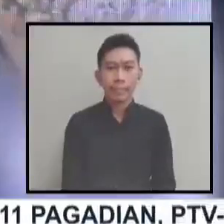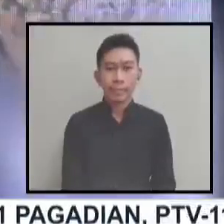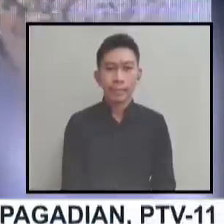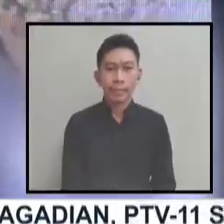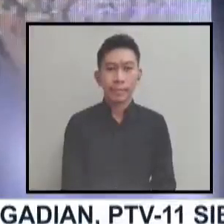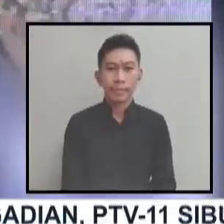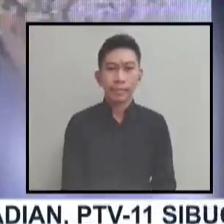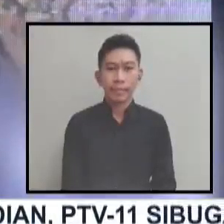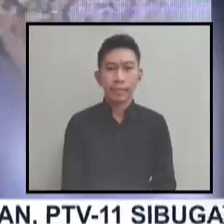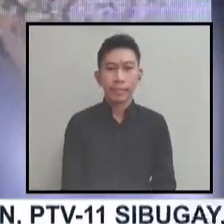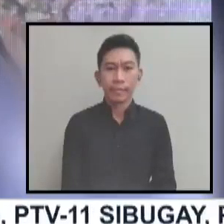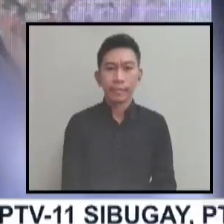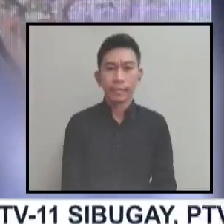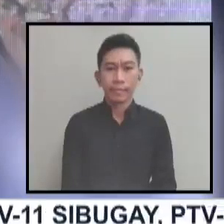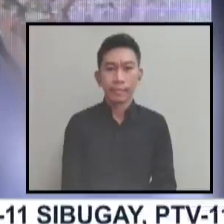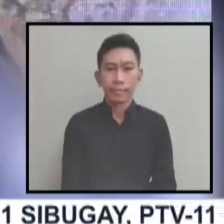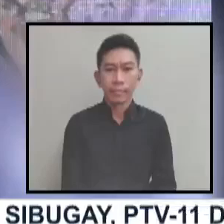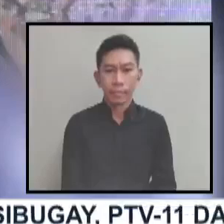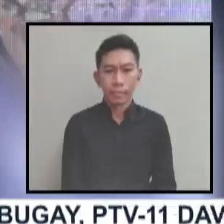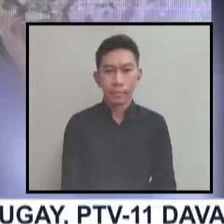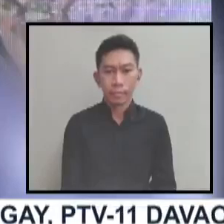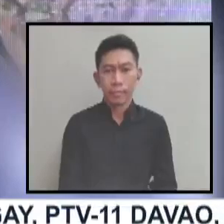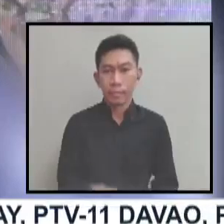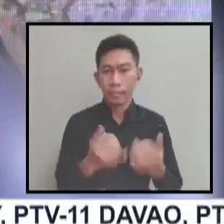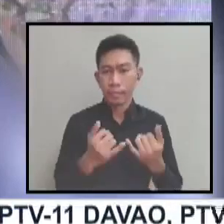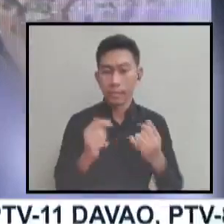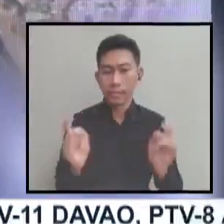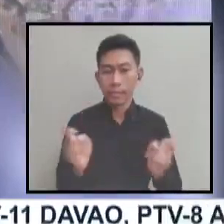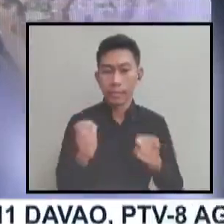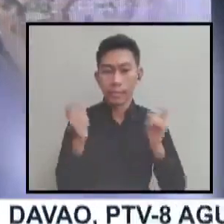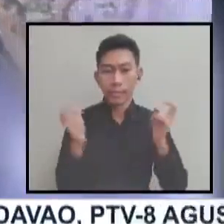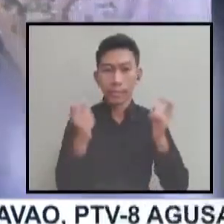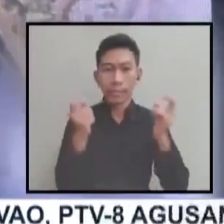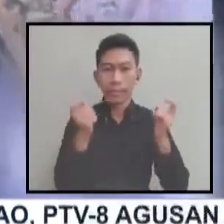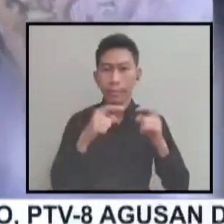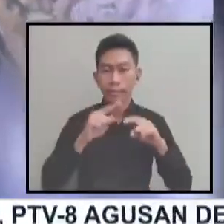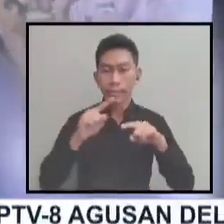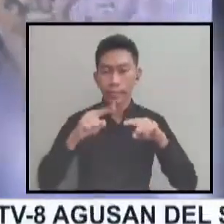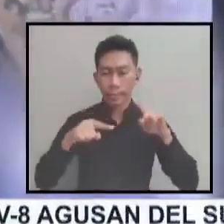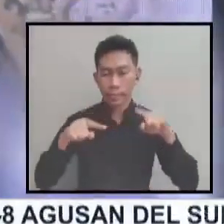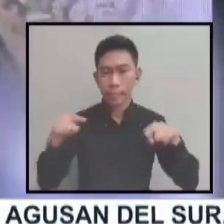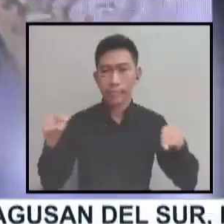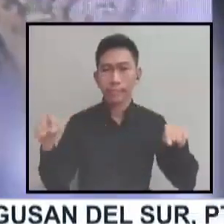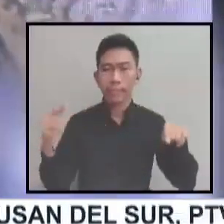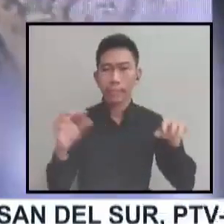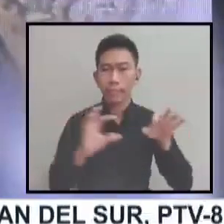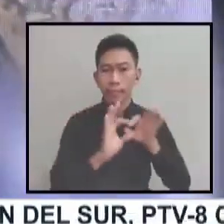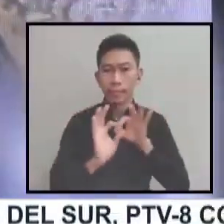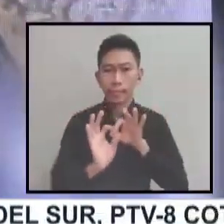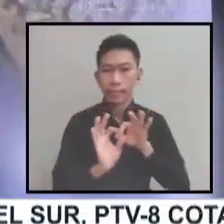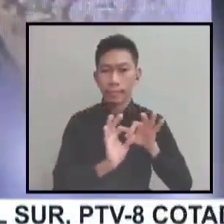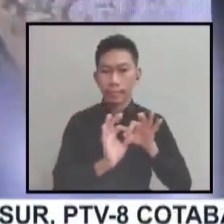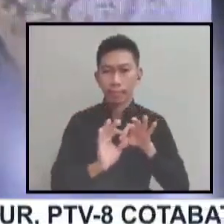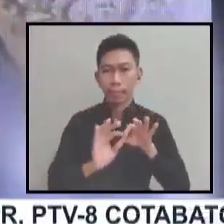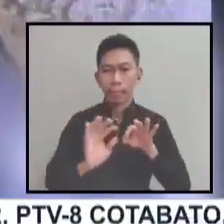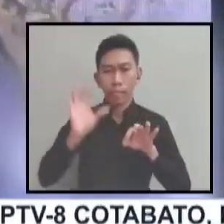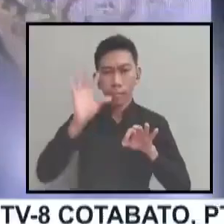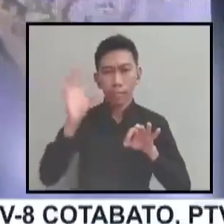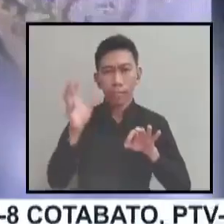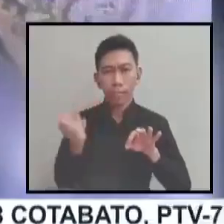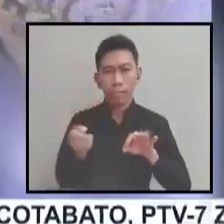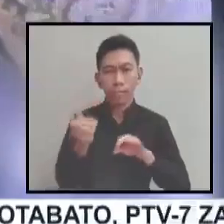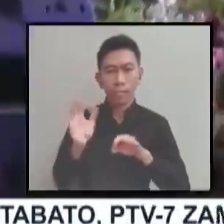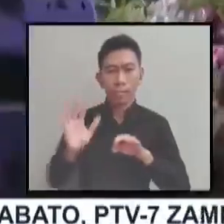Together we celebrate the unity and diversity that make ASEAN truly remarkable. Maraming salamat